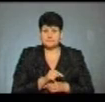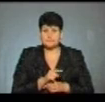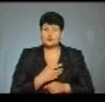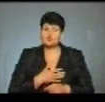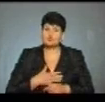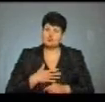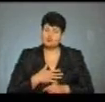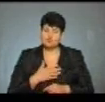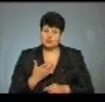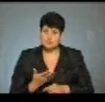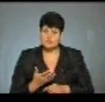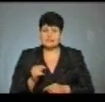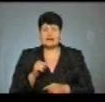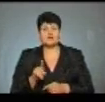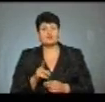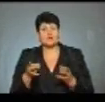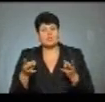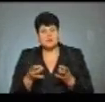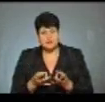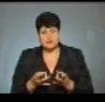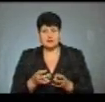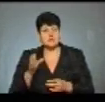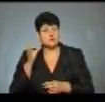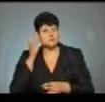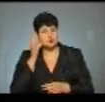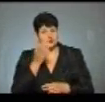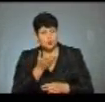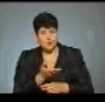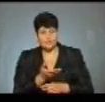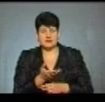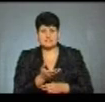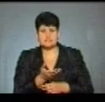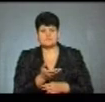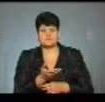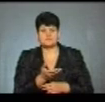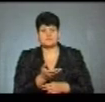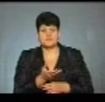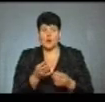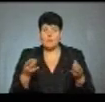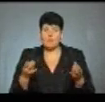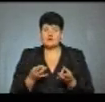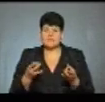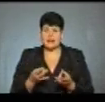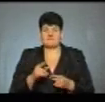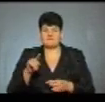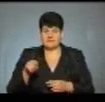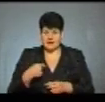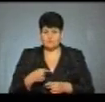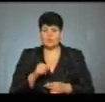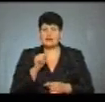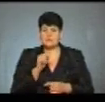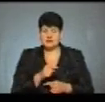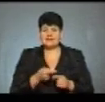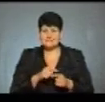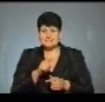турбує, те, що необхідне, прислуховуватися до потреб, вимог, і тоді